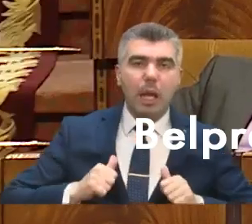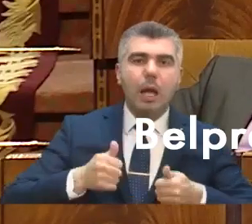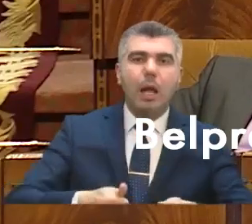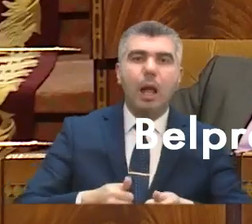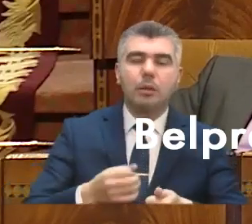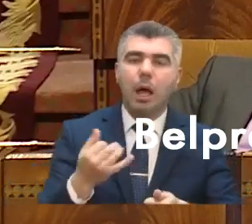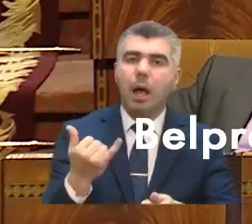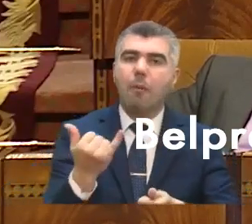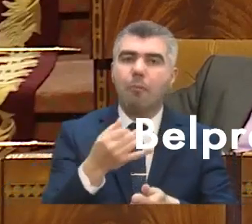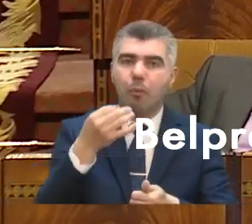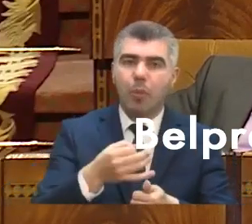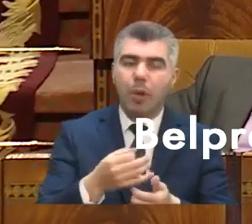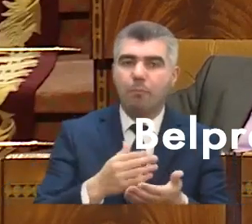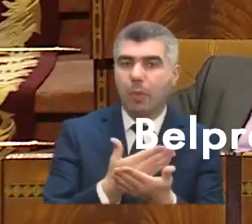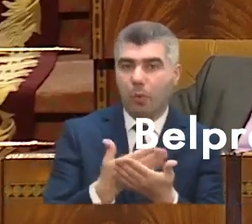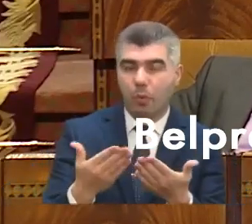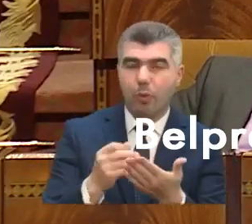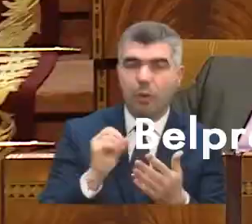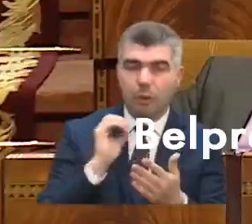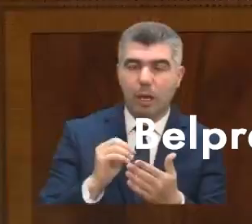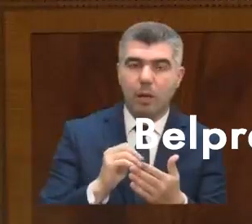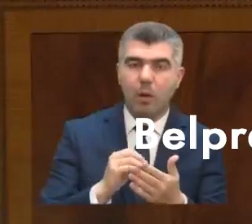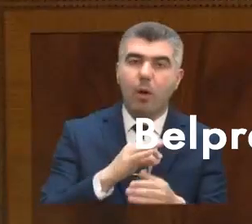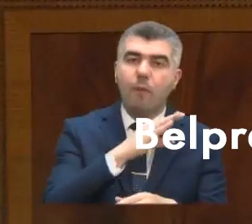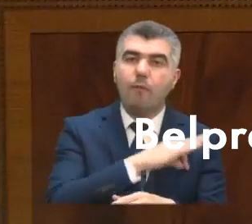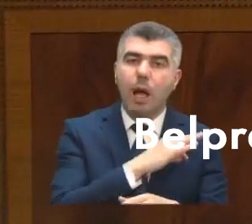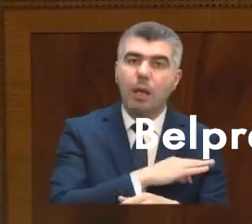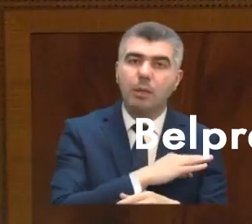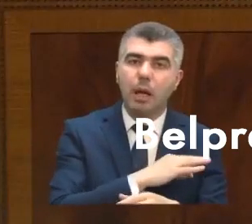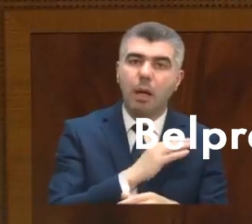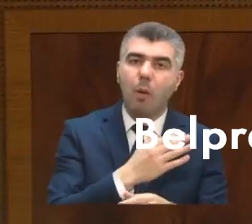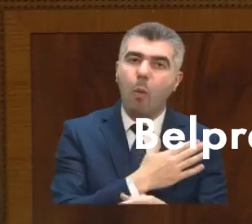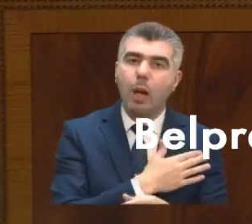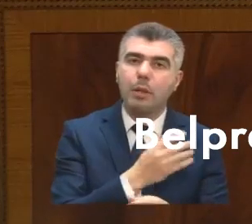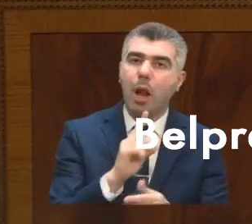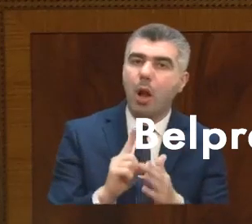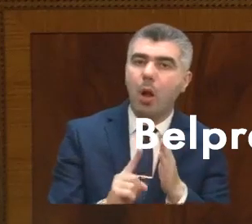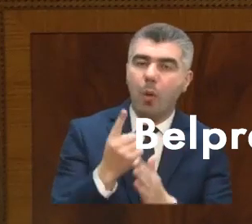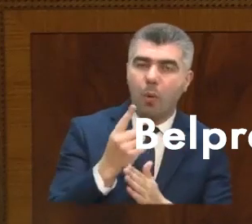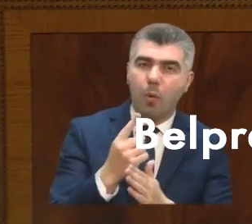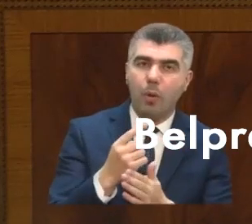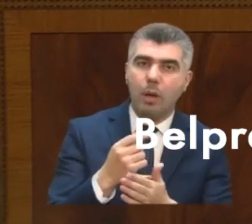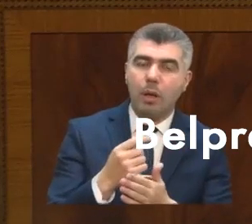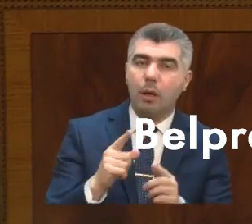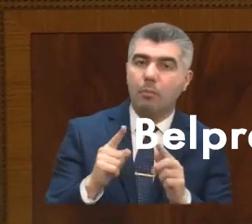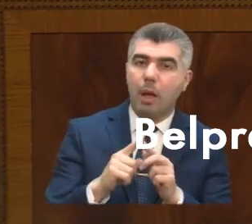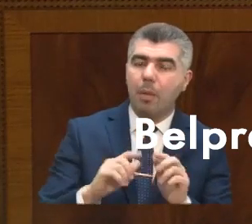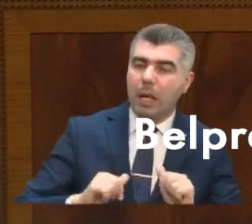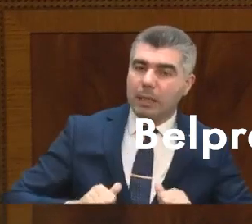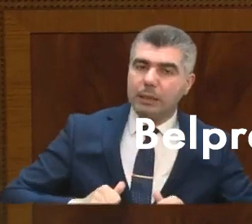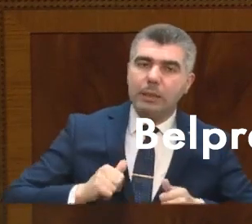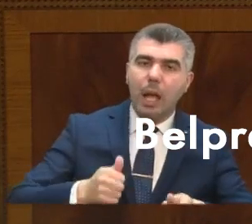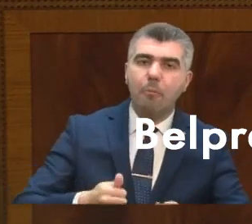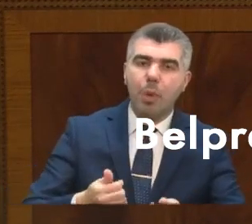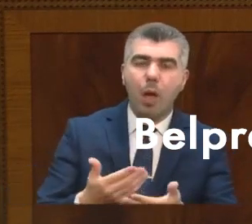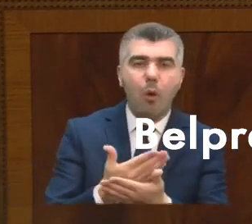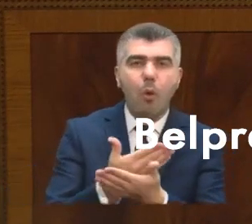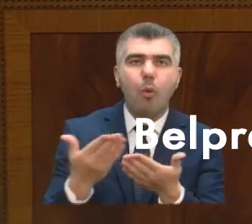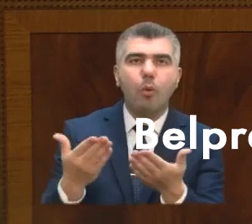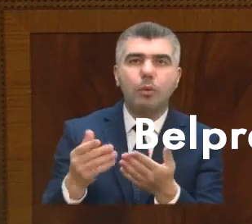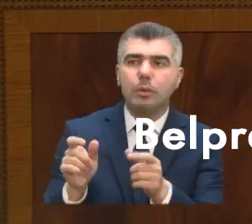القوية التي غلبت الصالح العام عن المصالح الضيقة، وذلك بتعبئة جميع